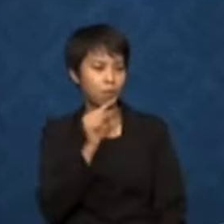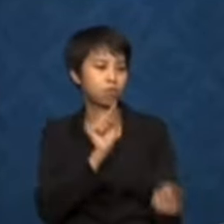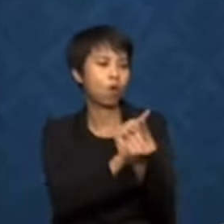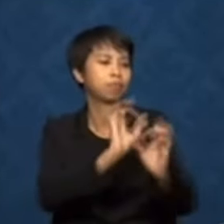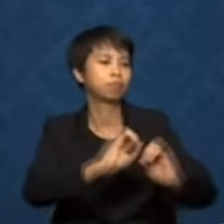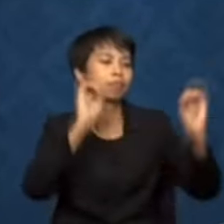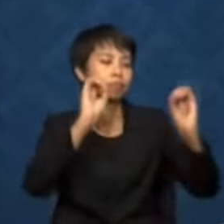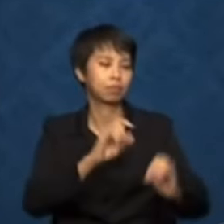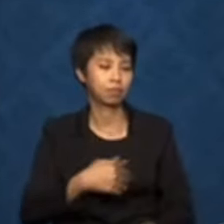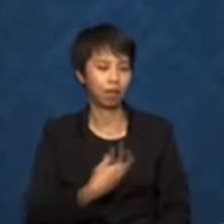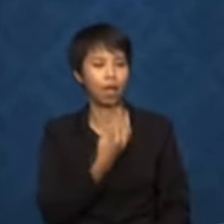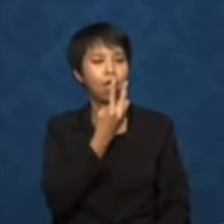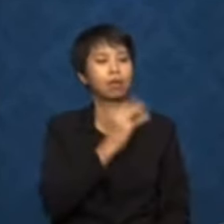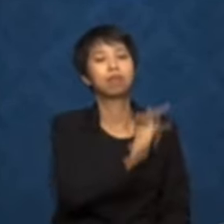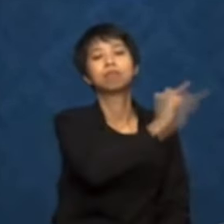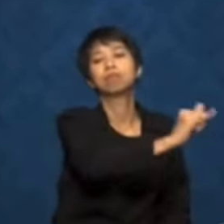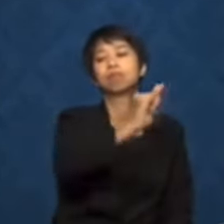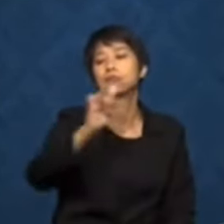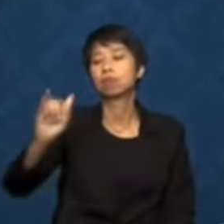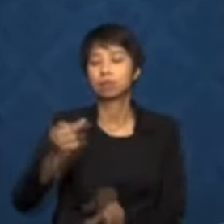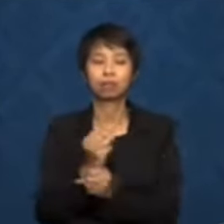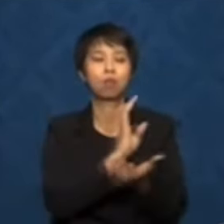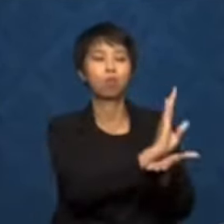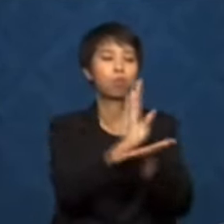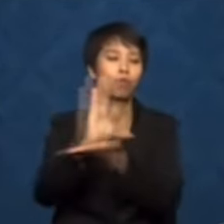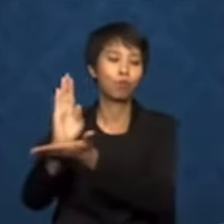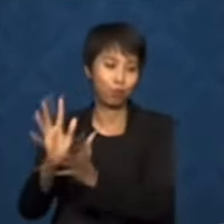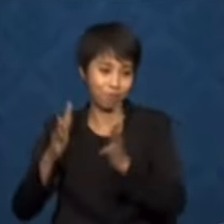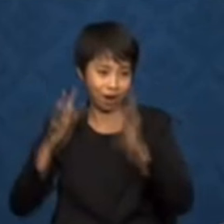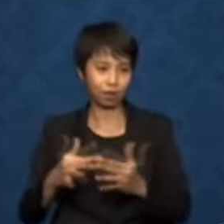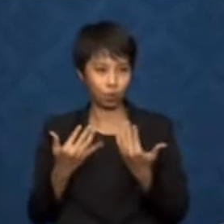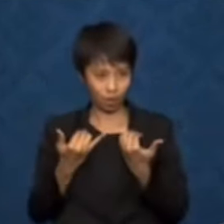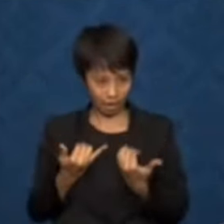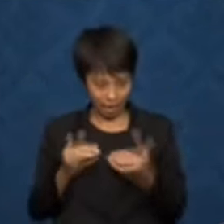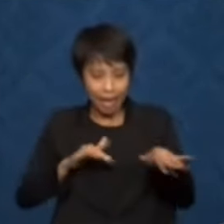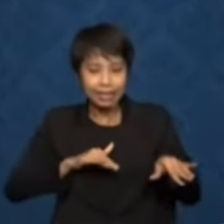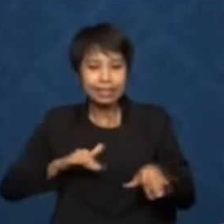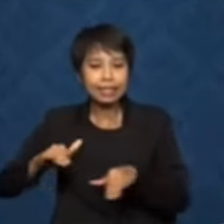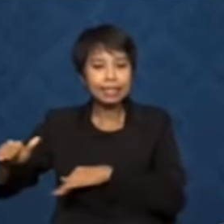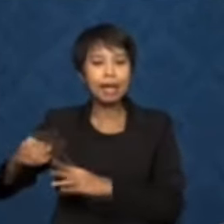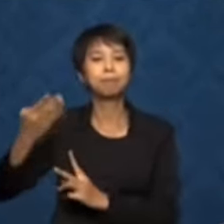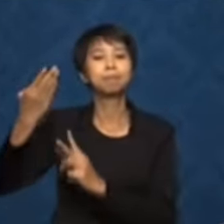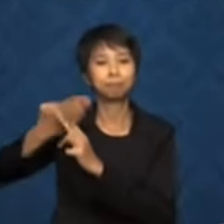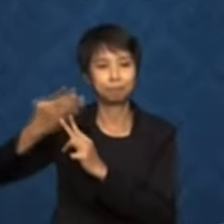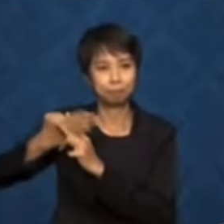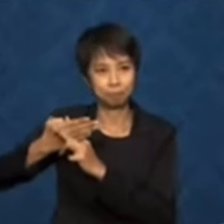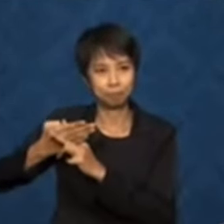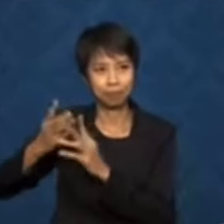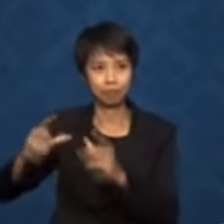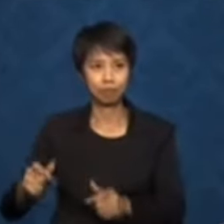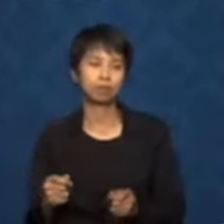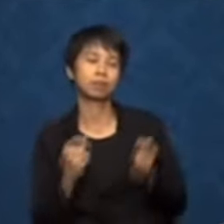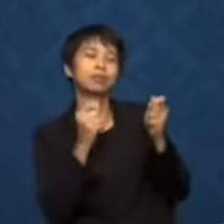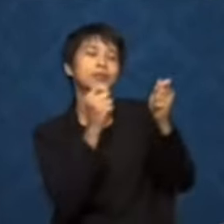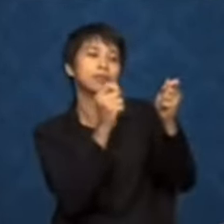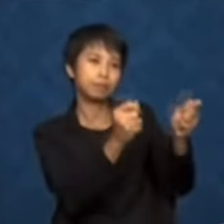ค่ะเห็นแต่ท่านเดินสายทำบุญทั่วประเทศค่ะวันนี้ดิฉันก็เลยเตรียมซองกฐินค่ะมาให้ท่านรัฐมนตรีพวง